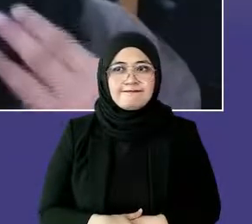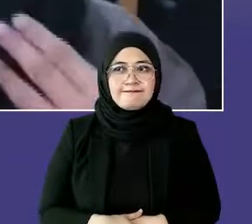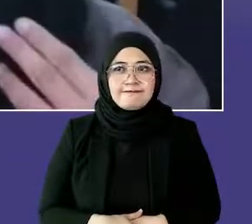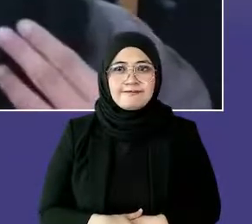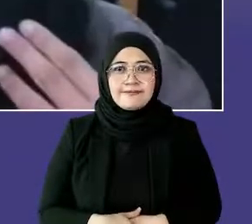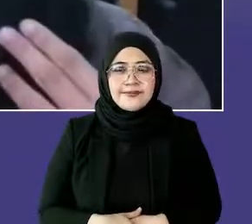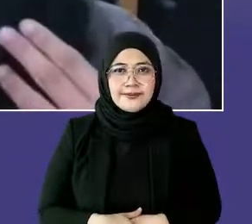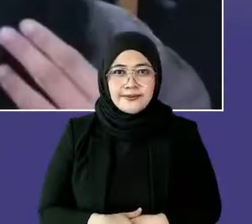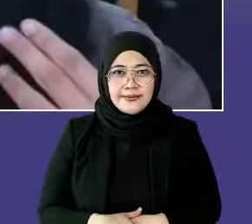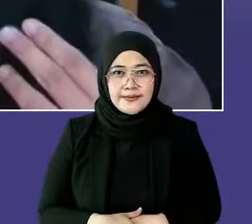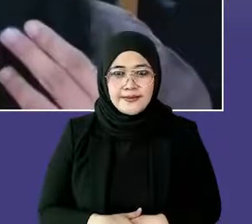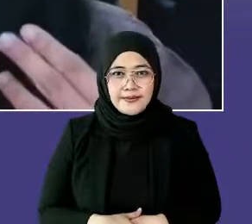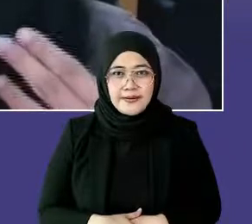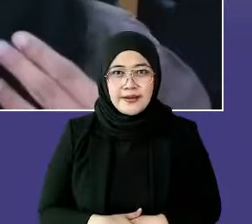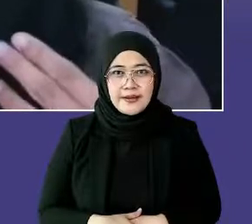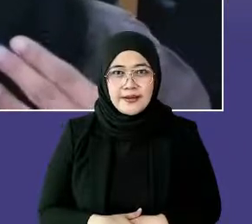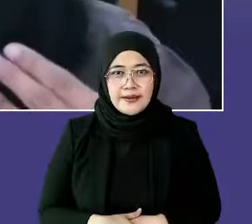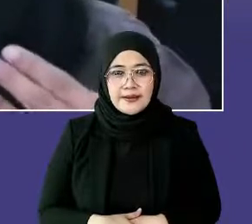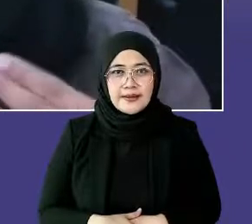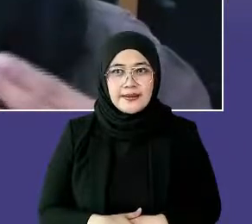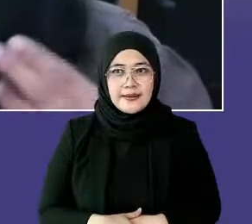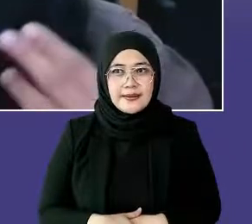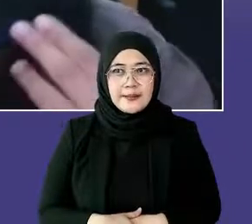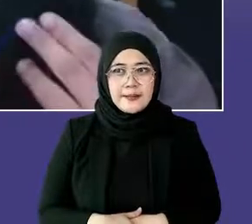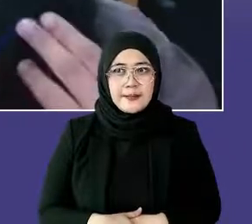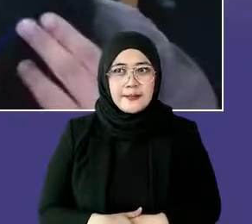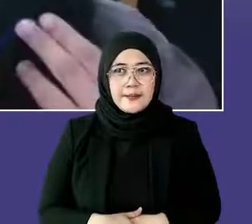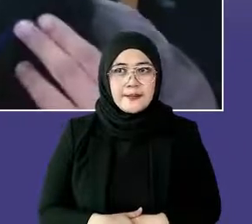Hai selamat sore pagi juga